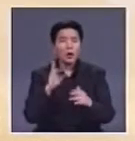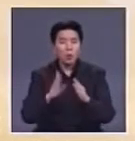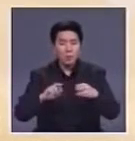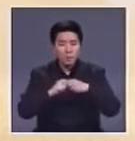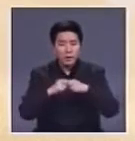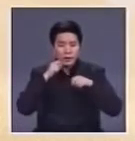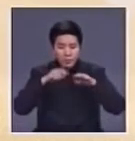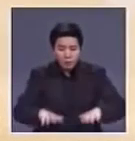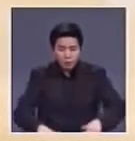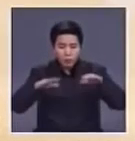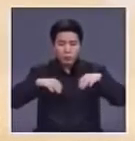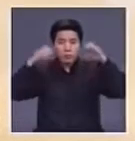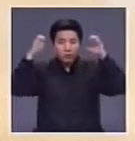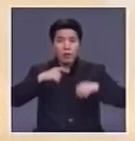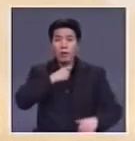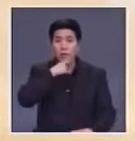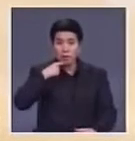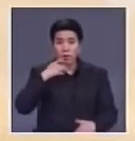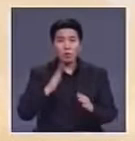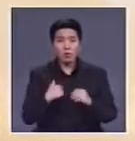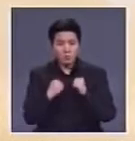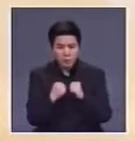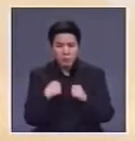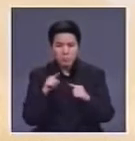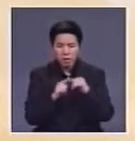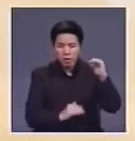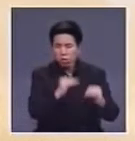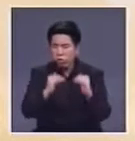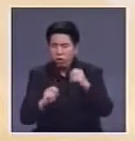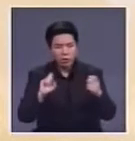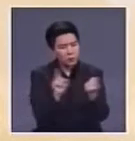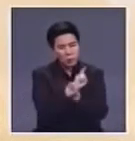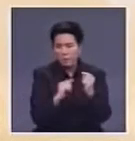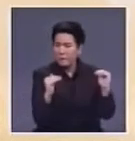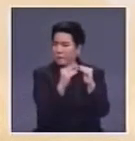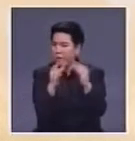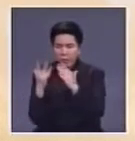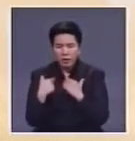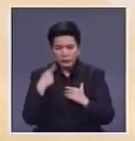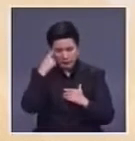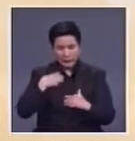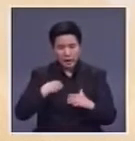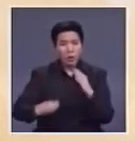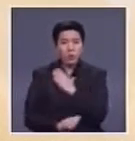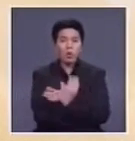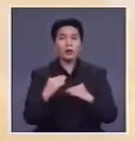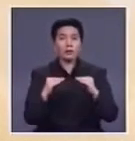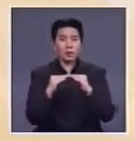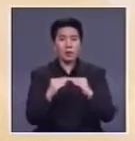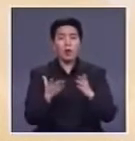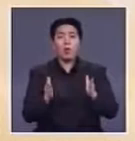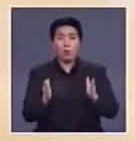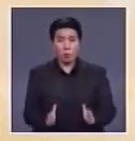น้ำท่วมฝนแล้ง 2. ความพยายามในการลดความเหลื่อมล้ำของสังคมและการสร้างโอกาสที่เท่าเทียม 3. การพัฒนาศักยภ